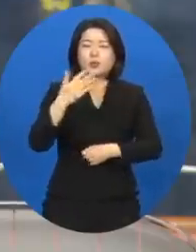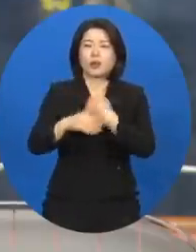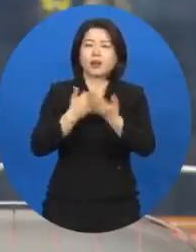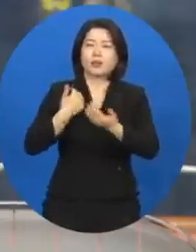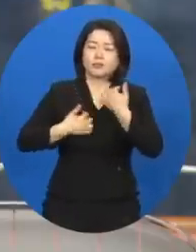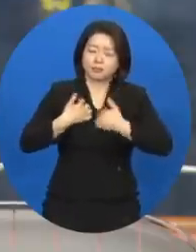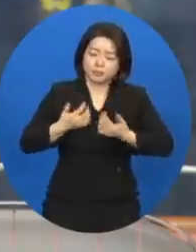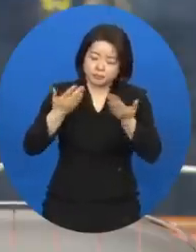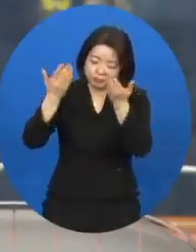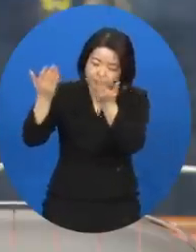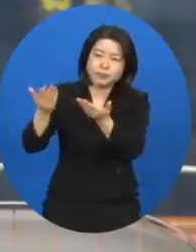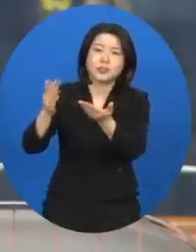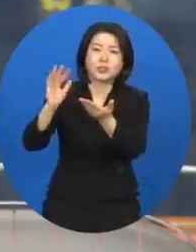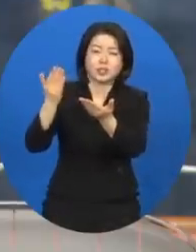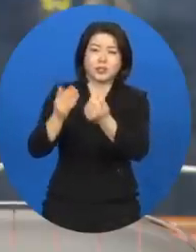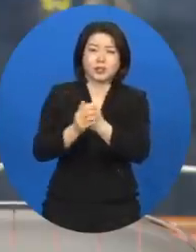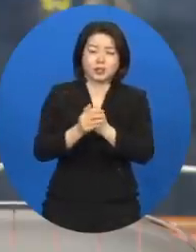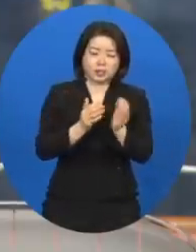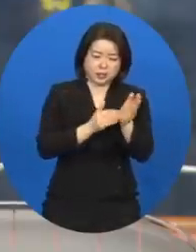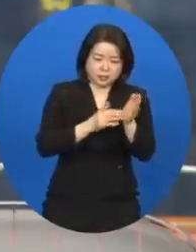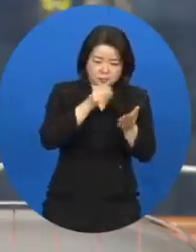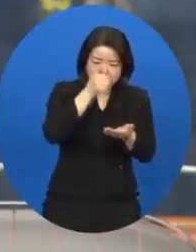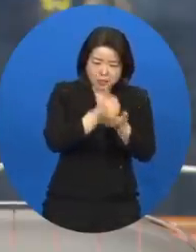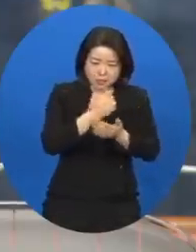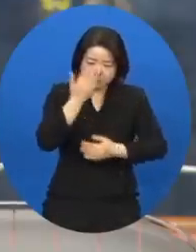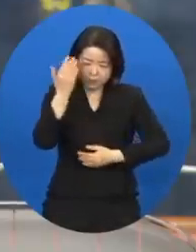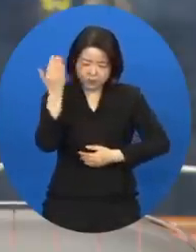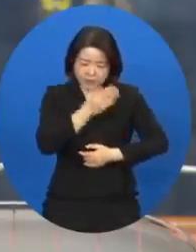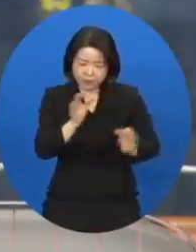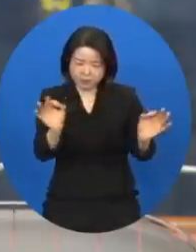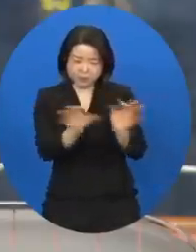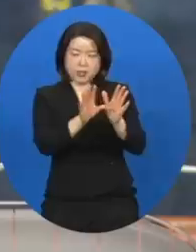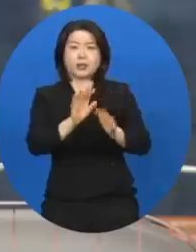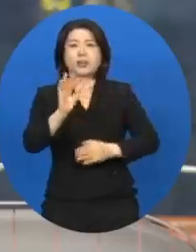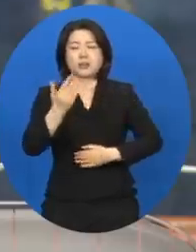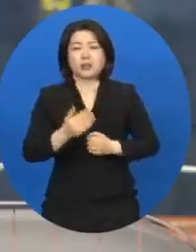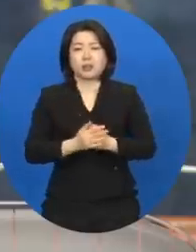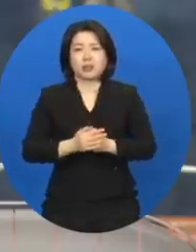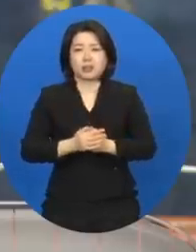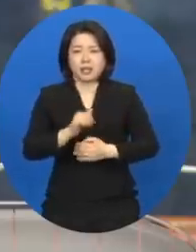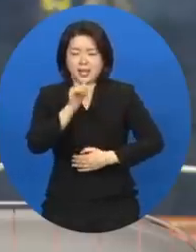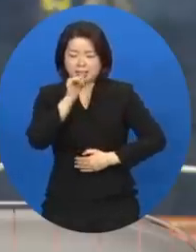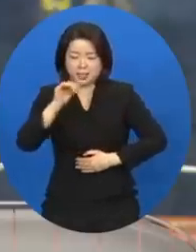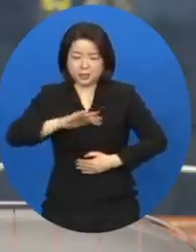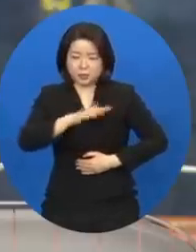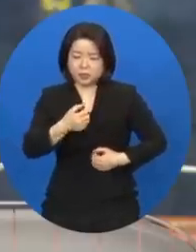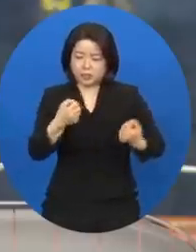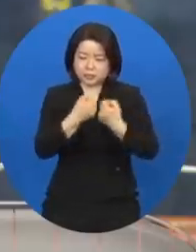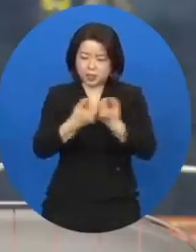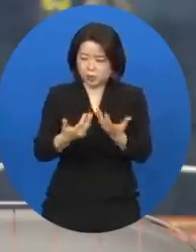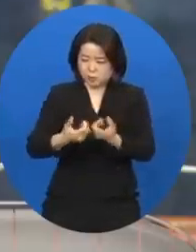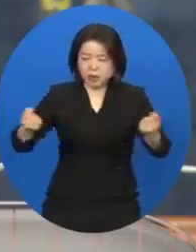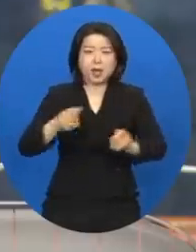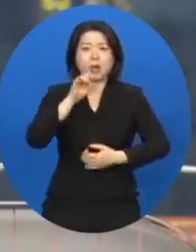된다. 은밀한 죄도 없어야 된다. 절대 우리는 싸우고 갈라지면 안 된다.